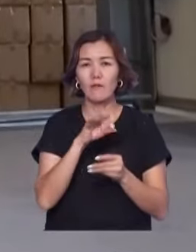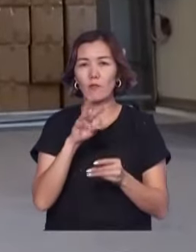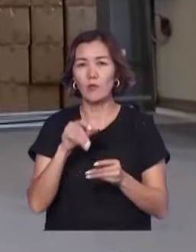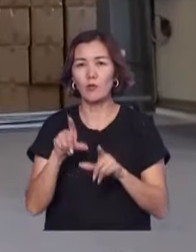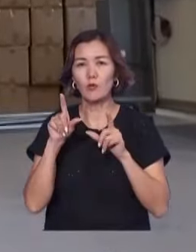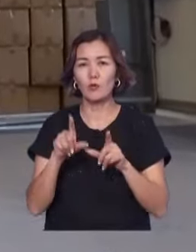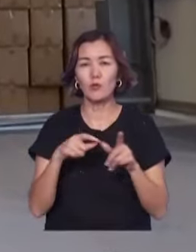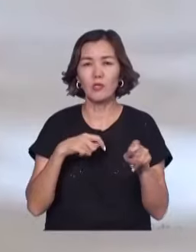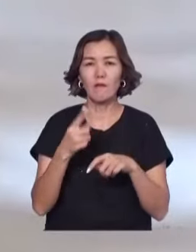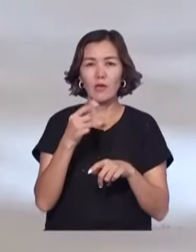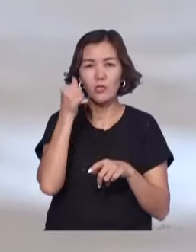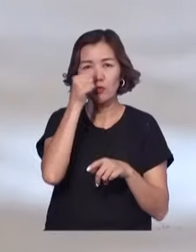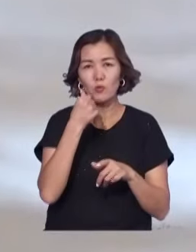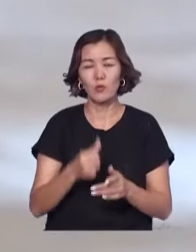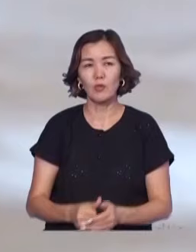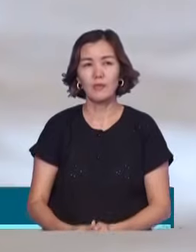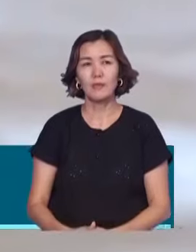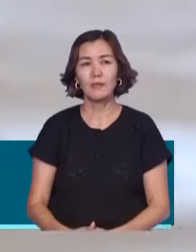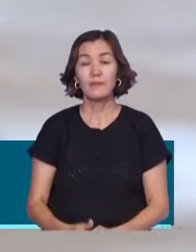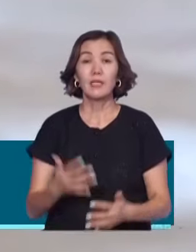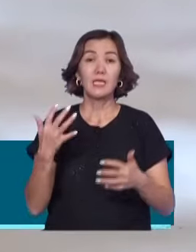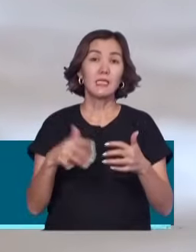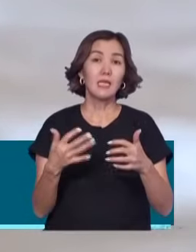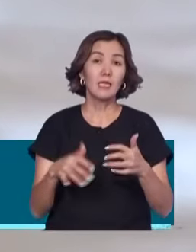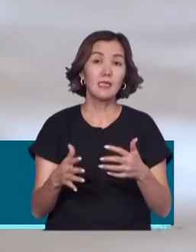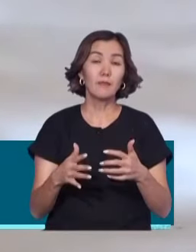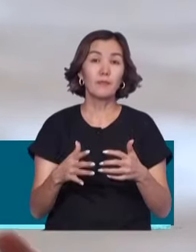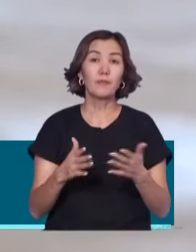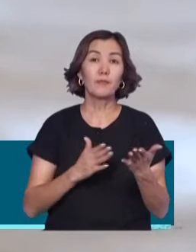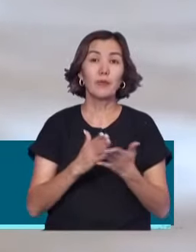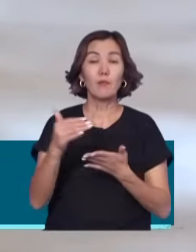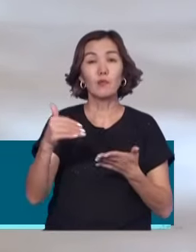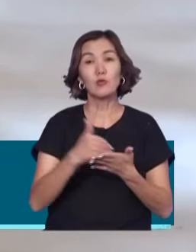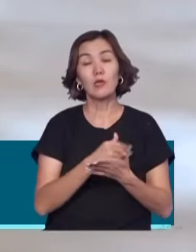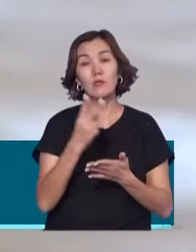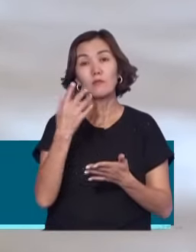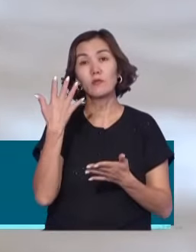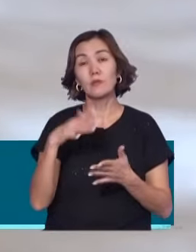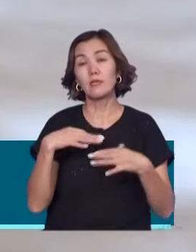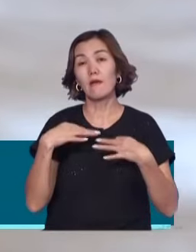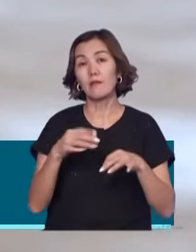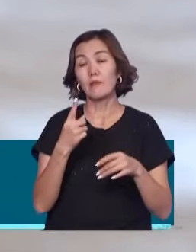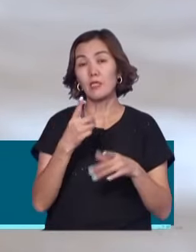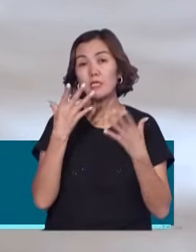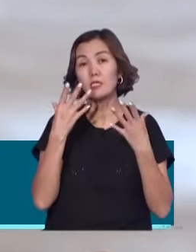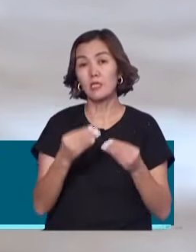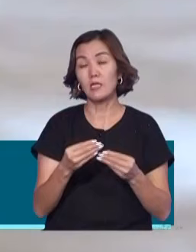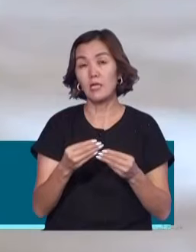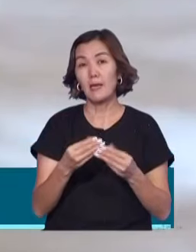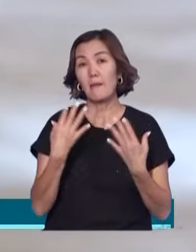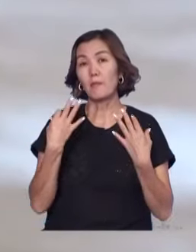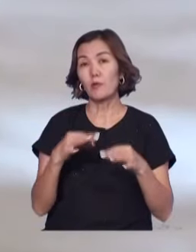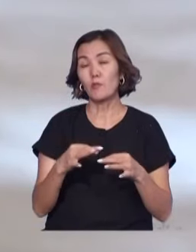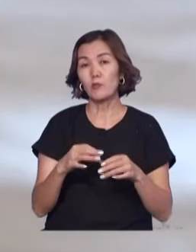тонн товара в год. В среднем принимаем и пропускаем до 150-200 автомобилей в день. Через наш пункт пропуска